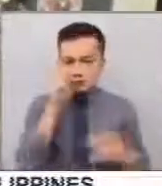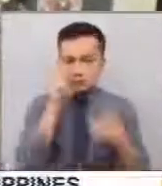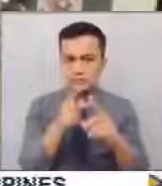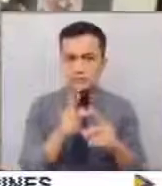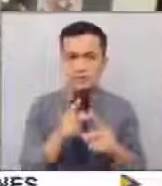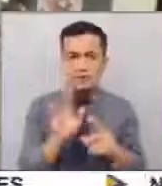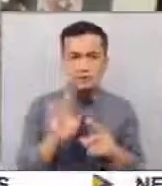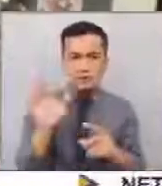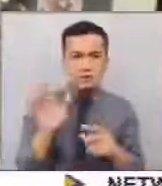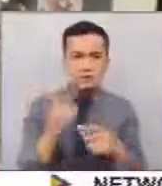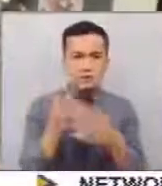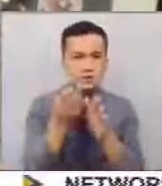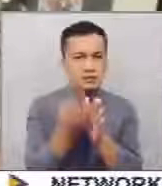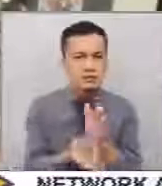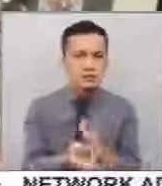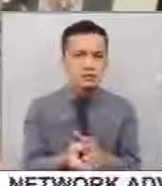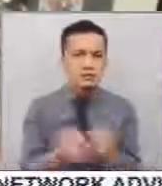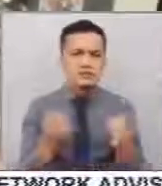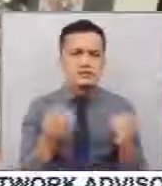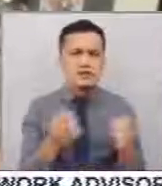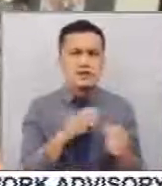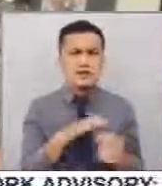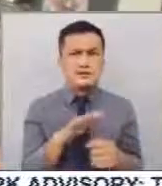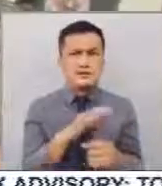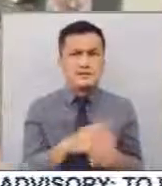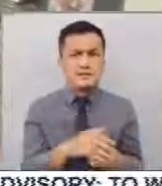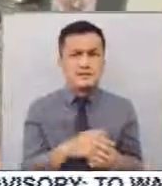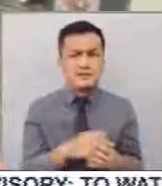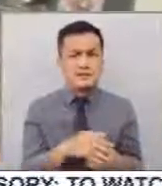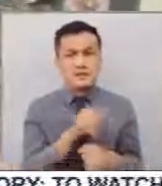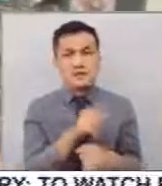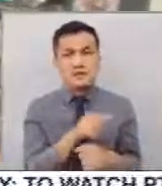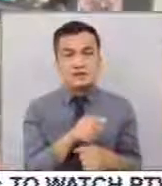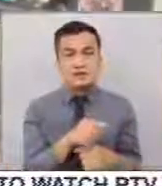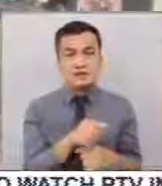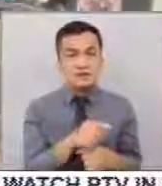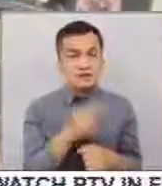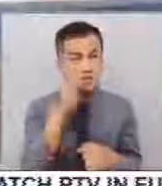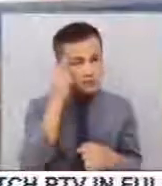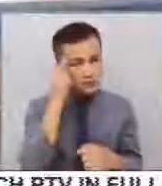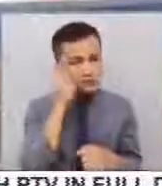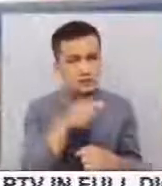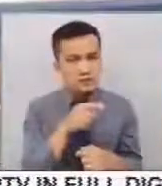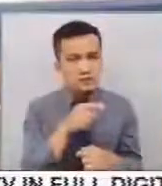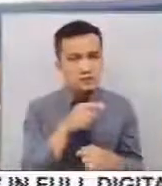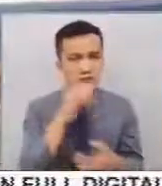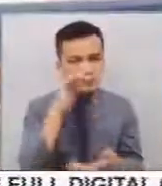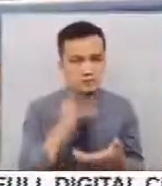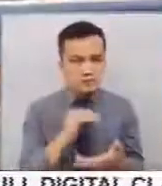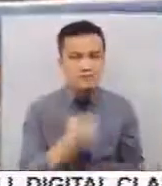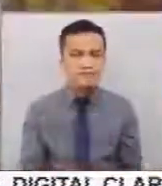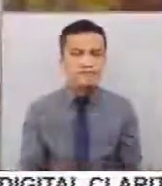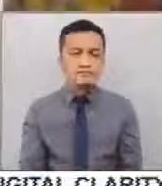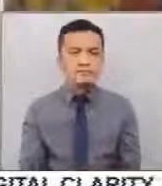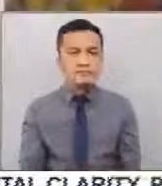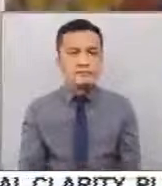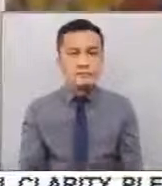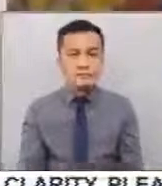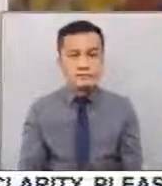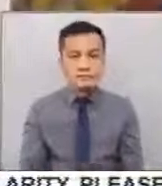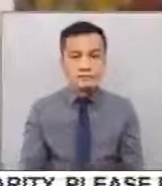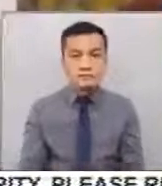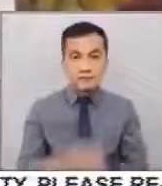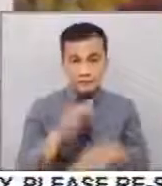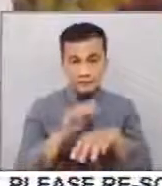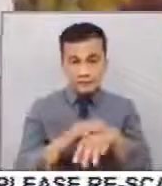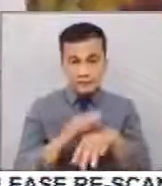libing. Dumadami sila. So sila na po yung iniisip namin na niles namin. Paalala ng IATF,